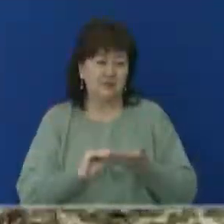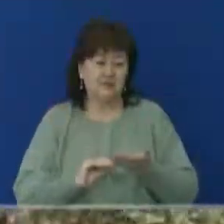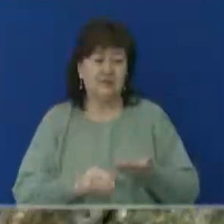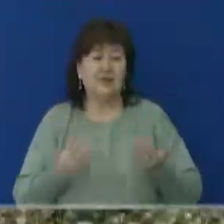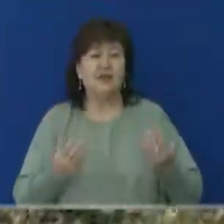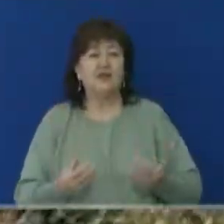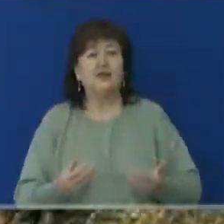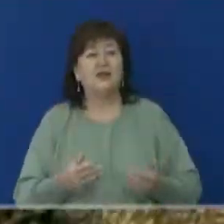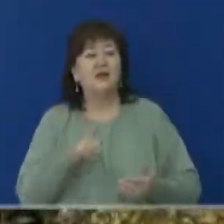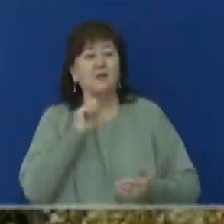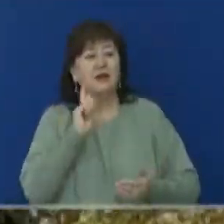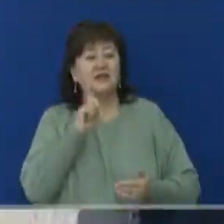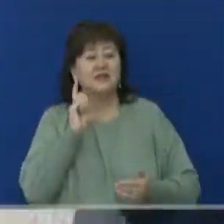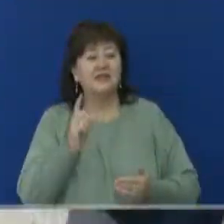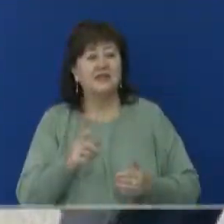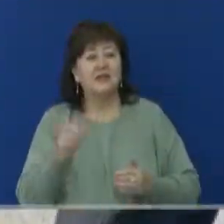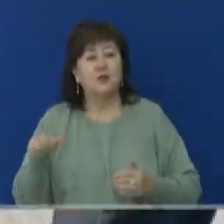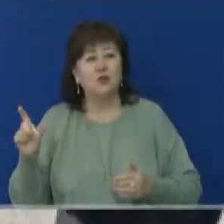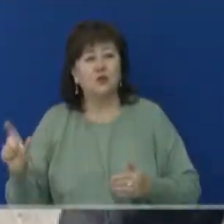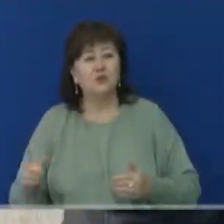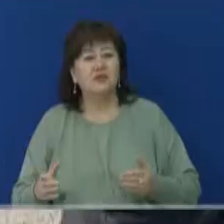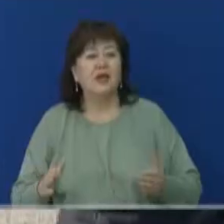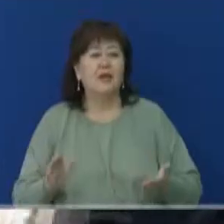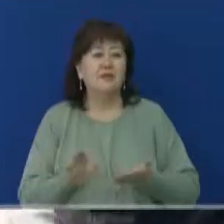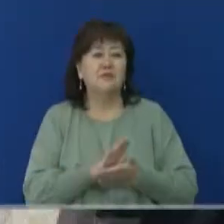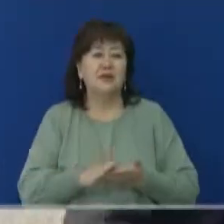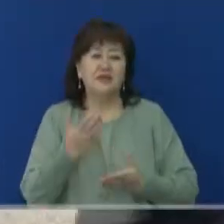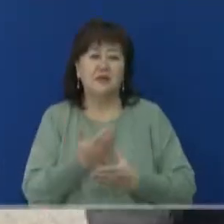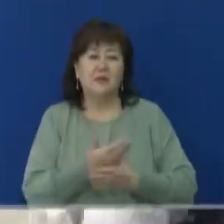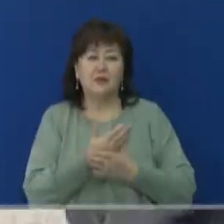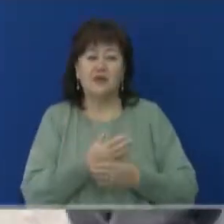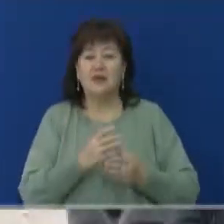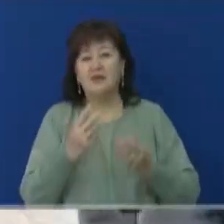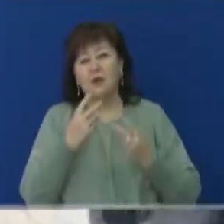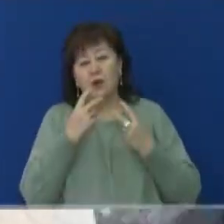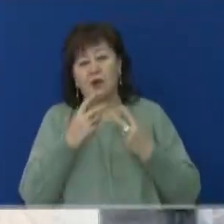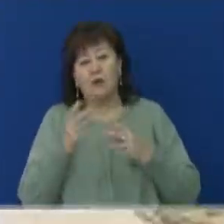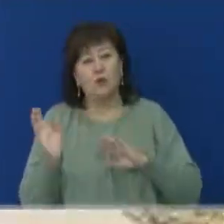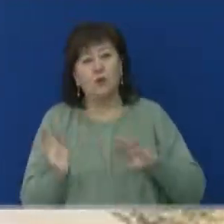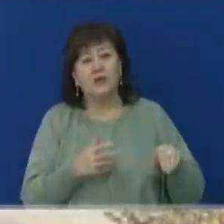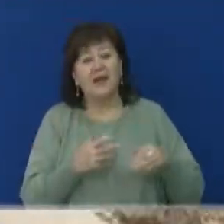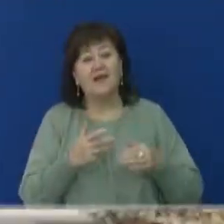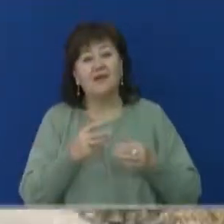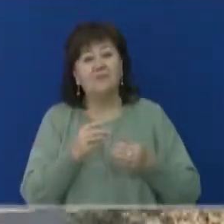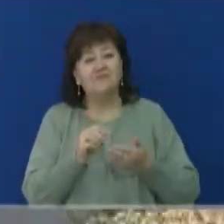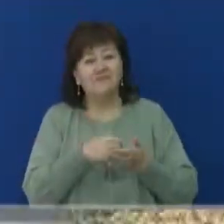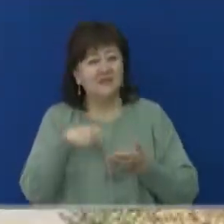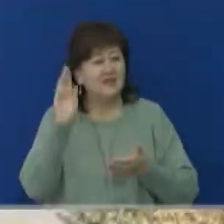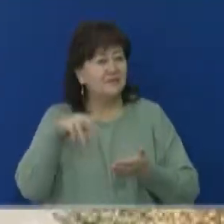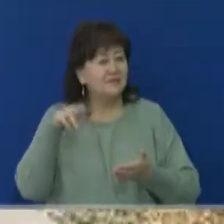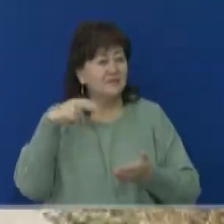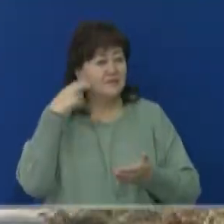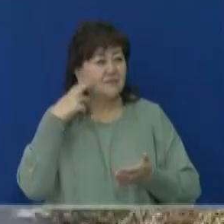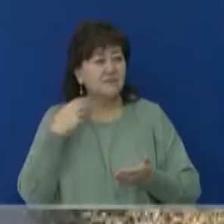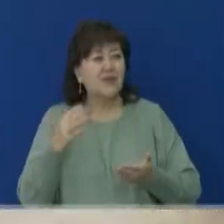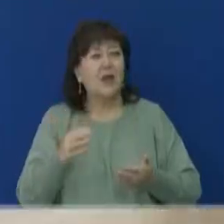бірлестігінің мүшелері, жастар ресурстық орталығы мен еріктілер бірлесіп граффити жарнамаларды жою бойынша рейд жүргізді. Олар бірнеше сағат